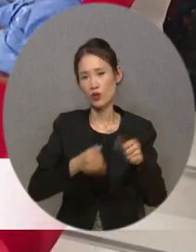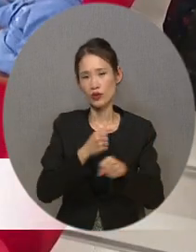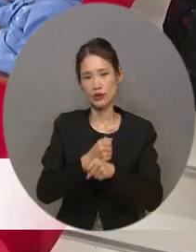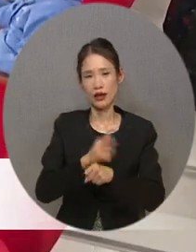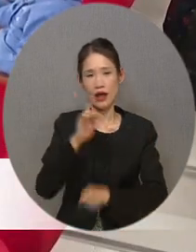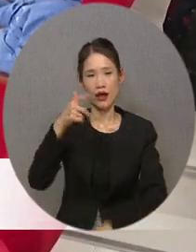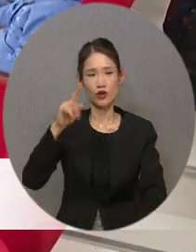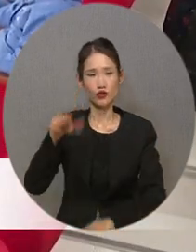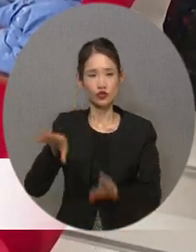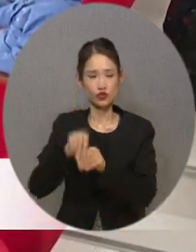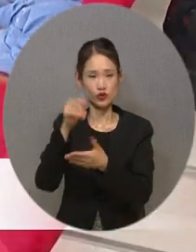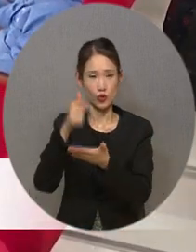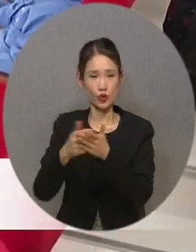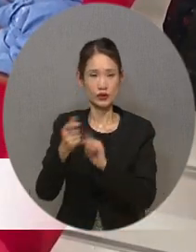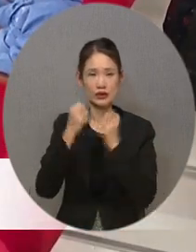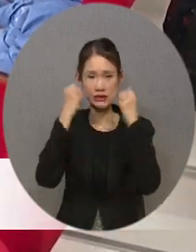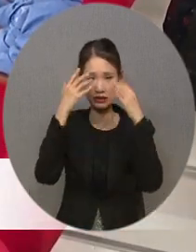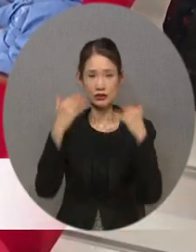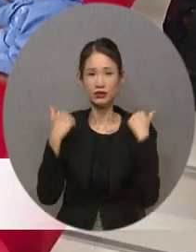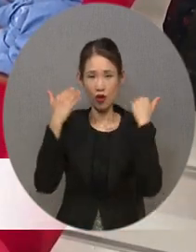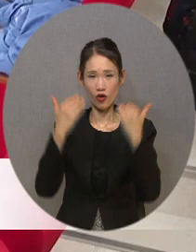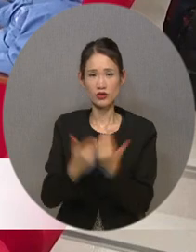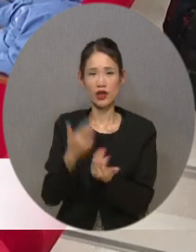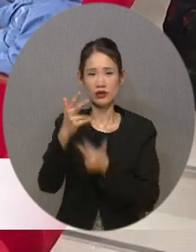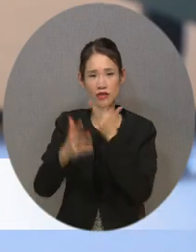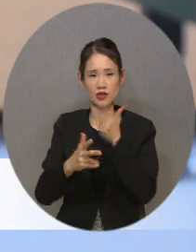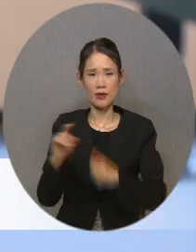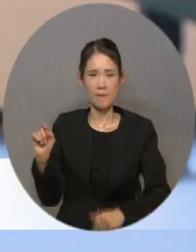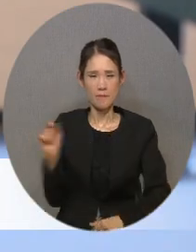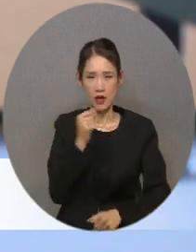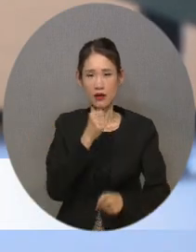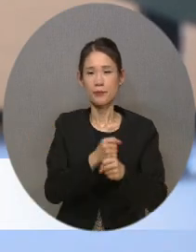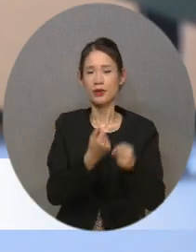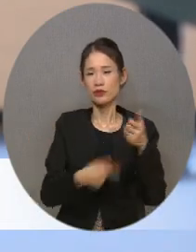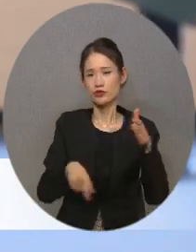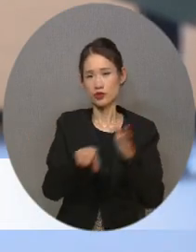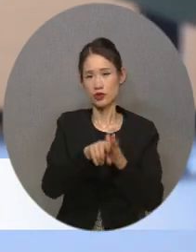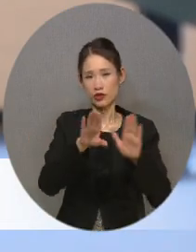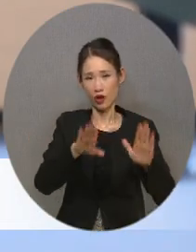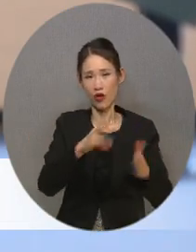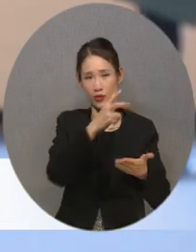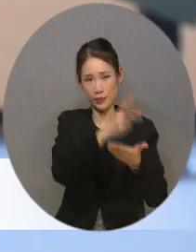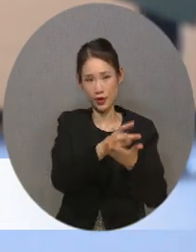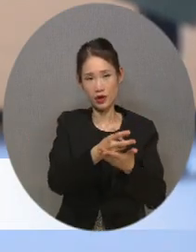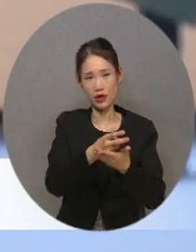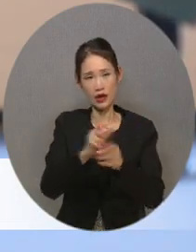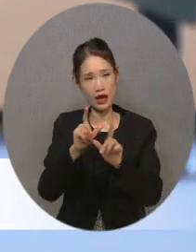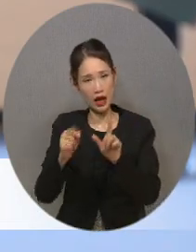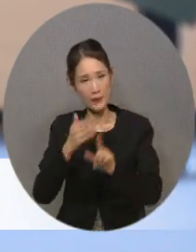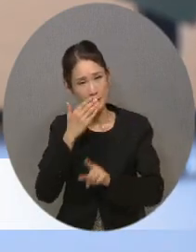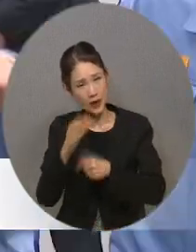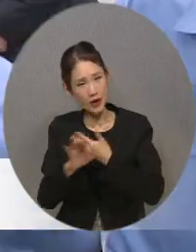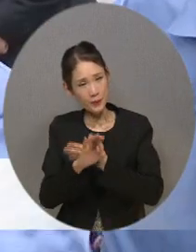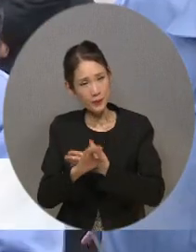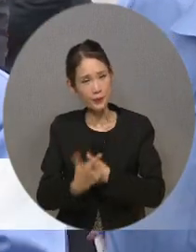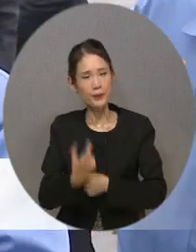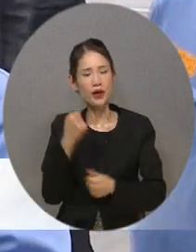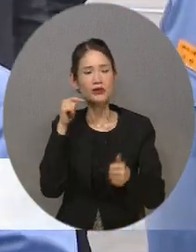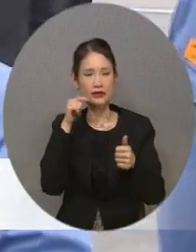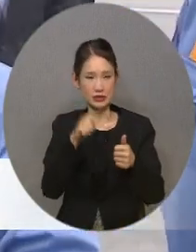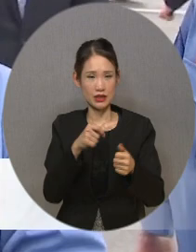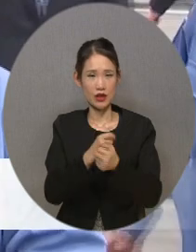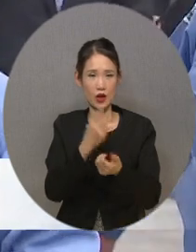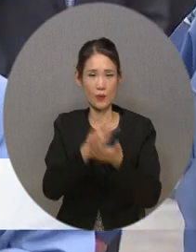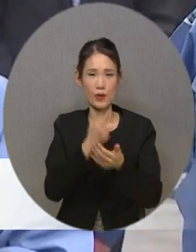총리는 신성장 산업 투자가 조속히 이루어지도록 현행 제도에서 가능한 부분은 바로 시행하고 법령